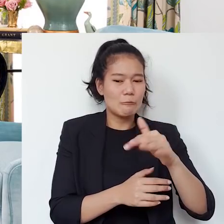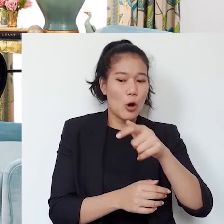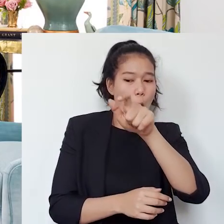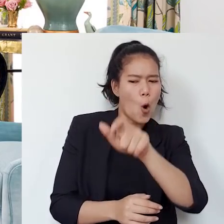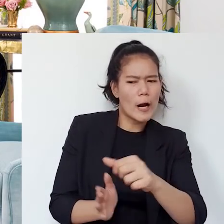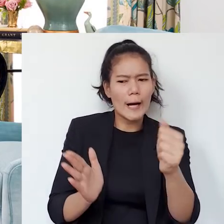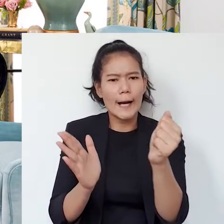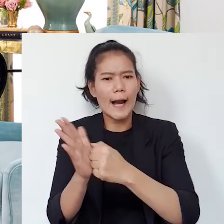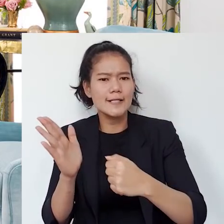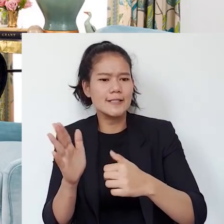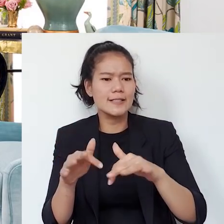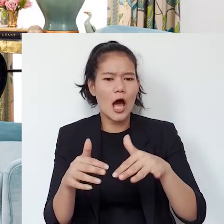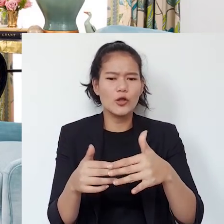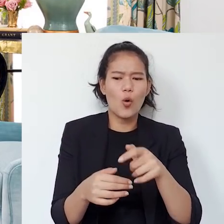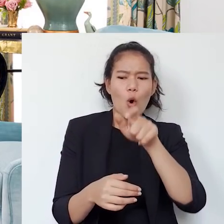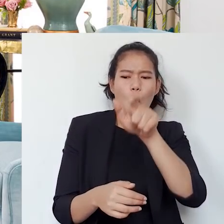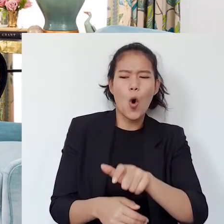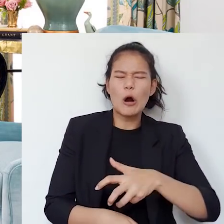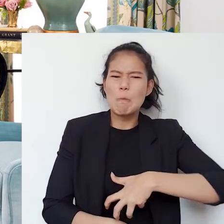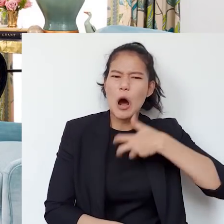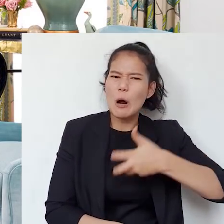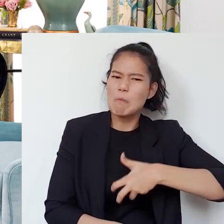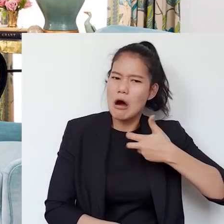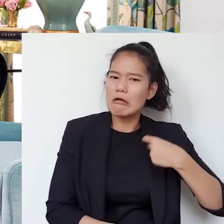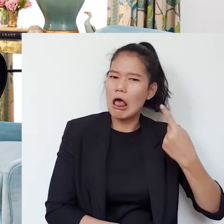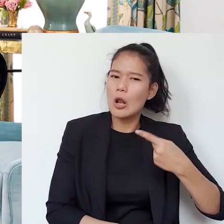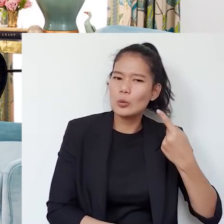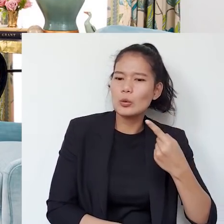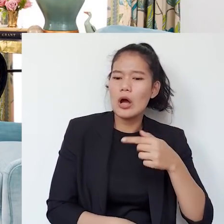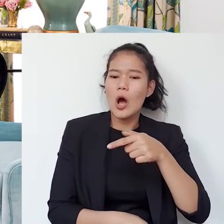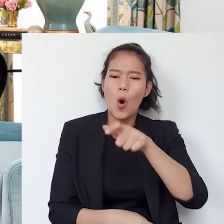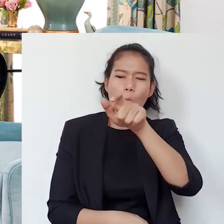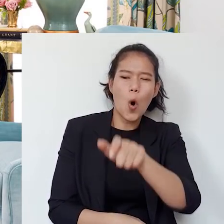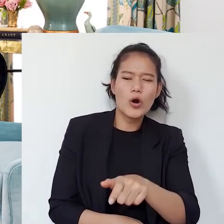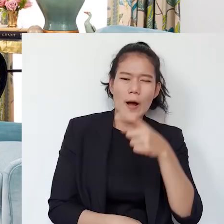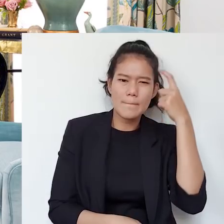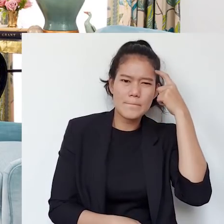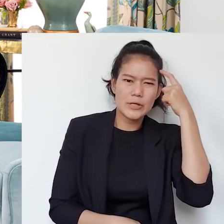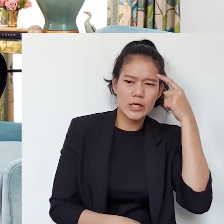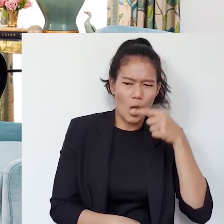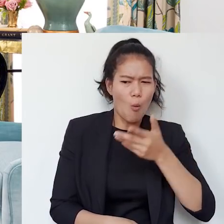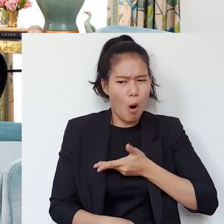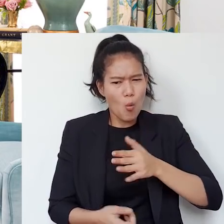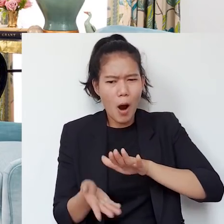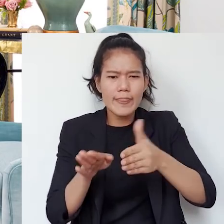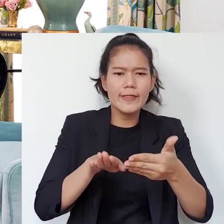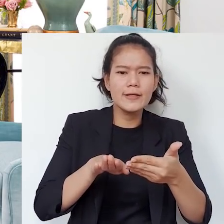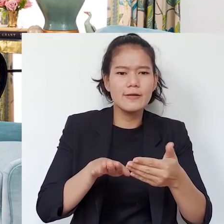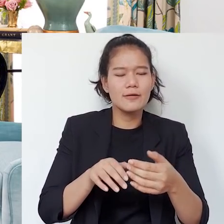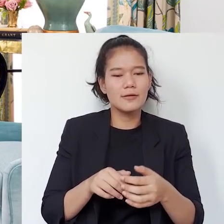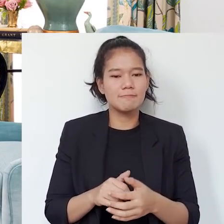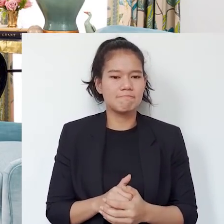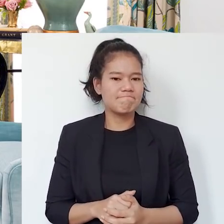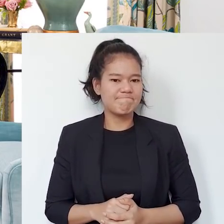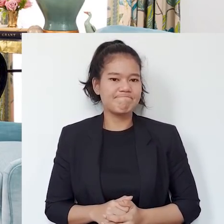keras, sekalipun dia temperamen, sekalipun dia orang yang berpikir untuk berani mati.